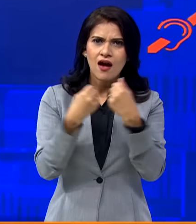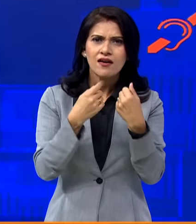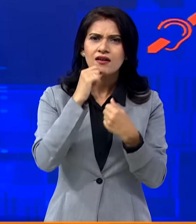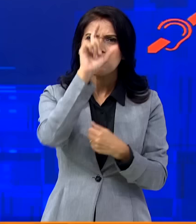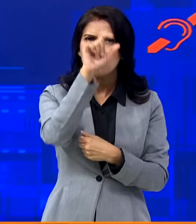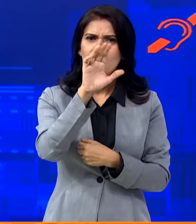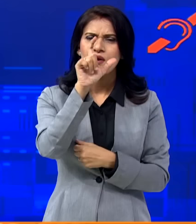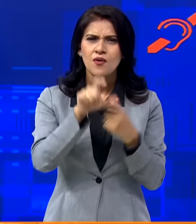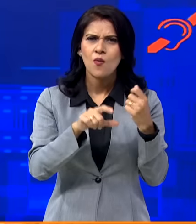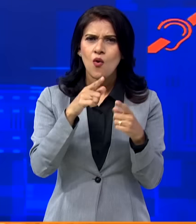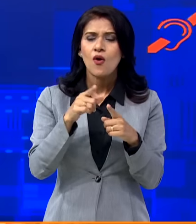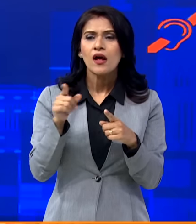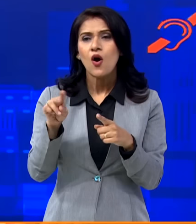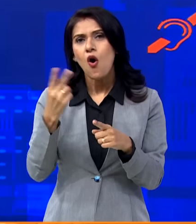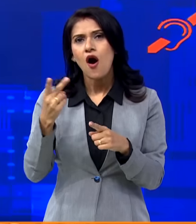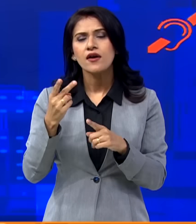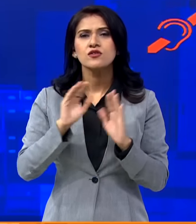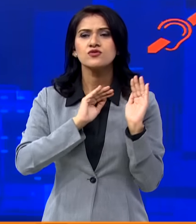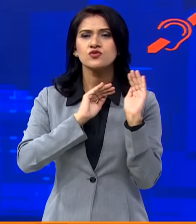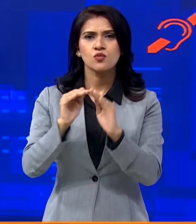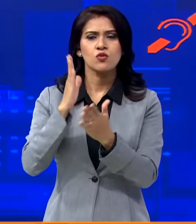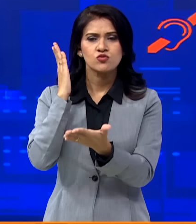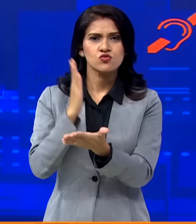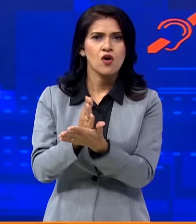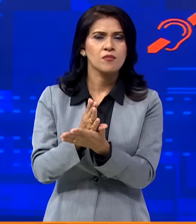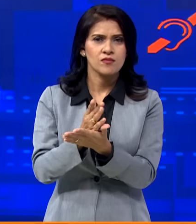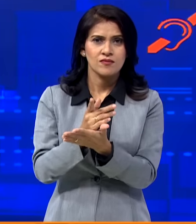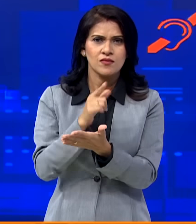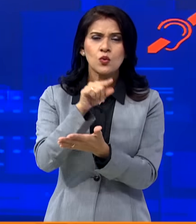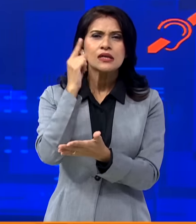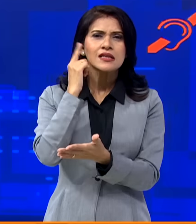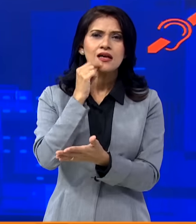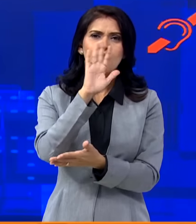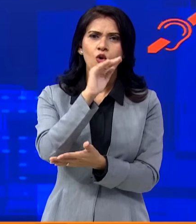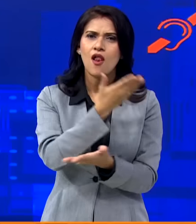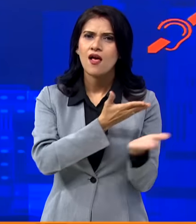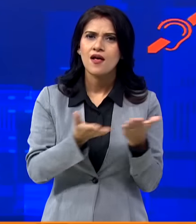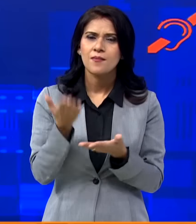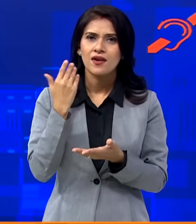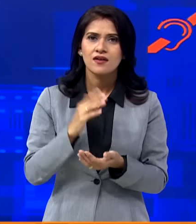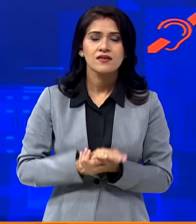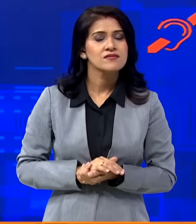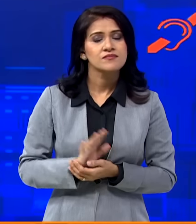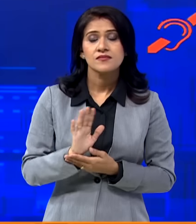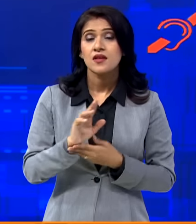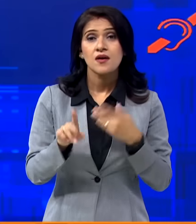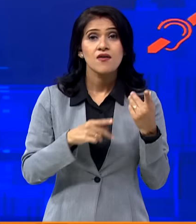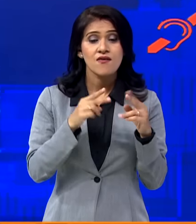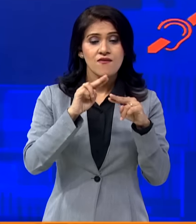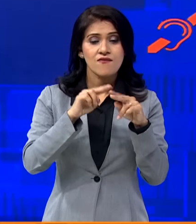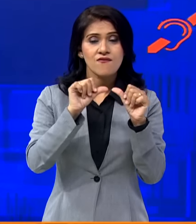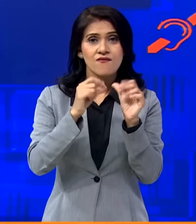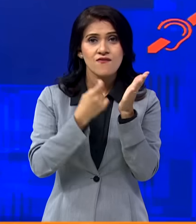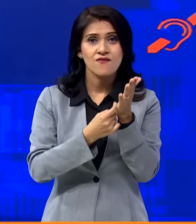करने वाले देखिए प्रत्येक व्यक्ति में रजत शर्मा भी मौजूद है और फारूक अब्दुल्ला भी